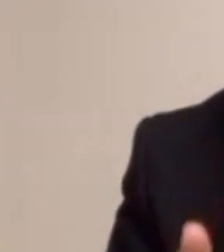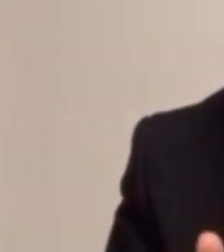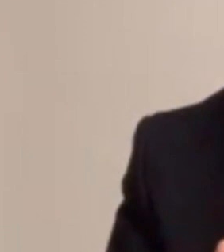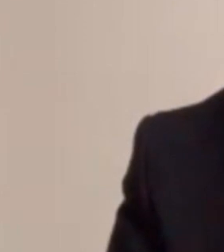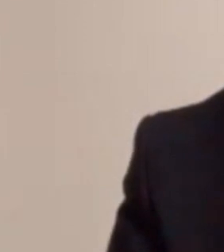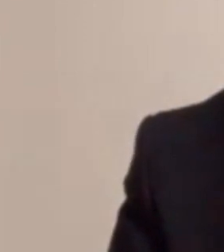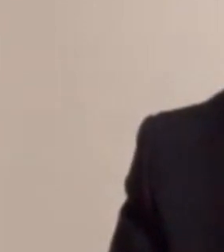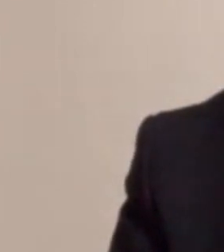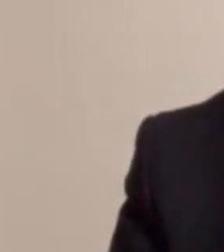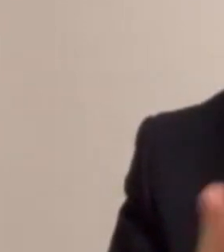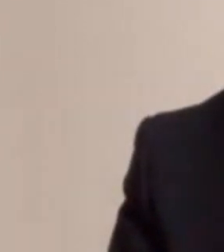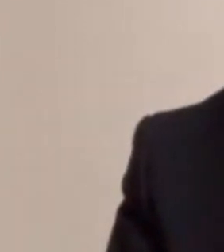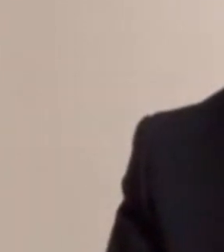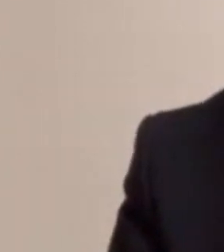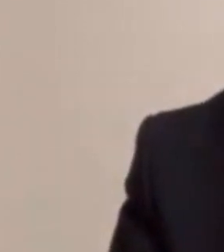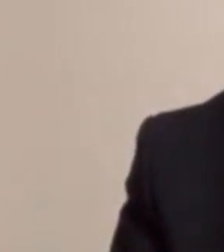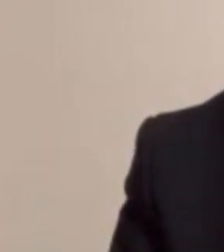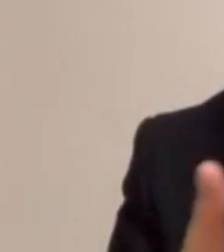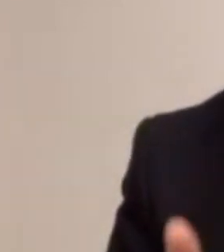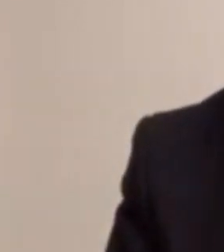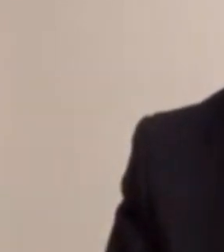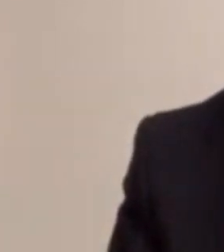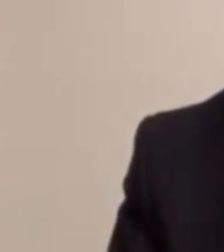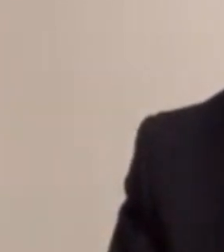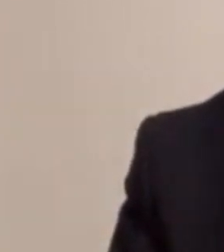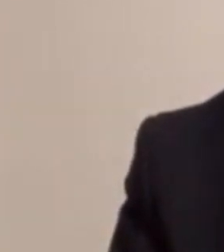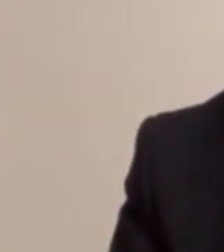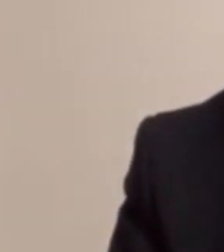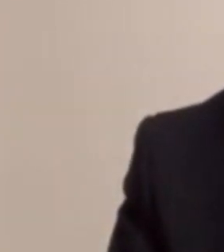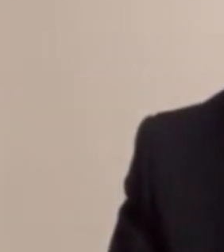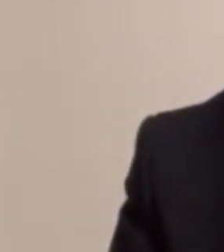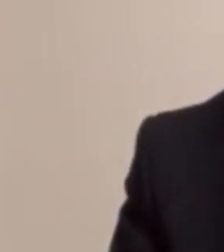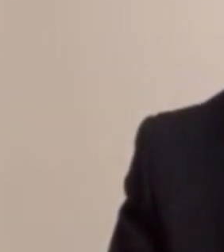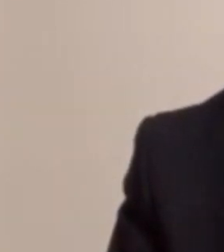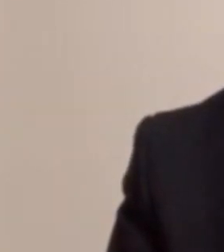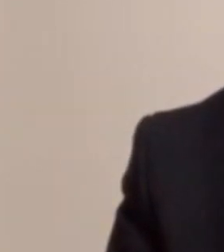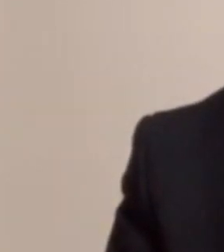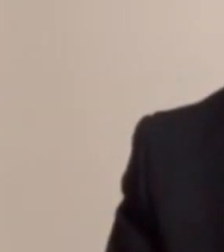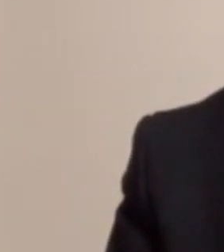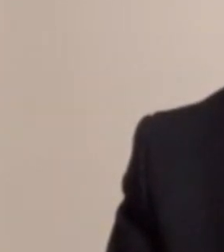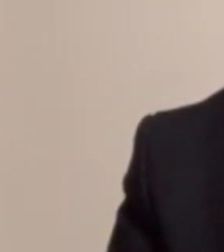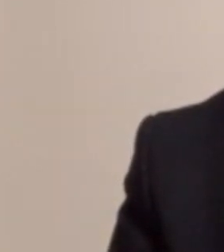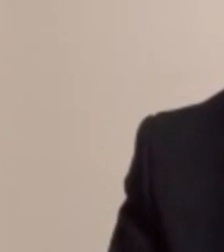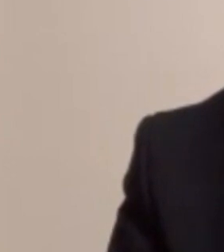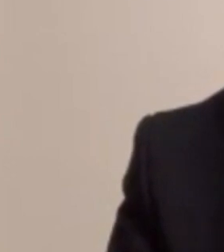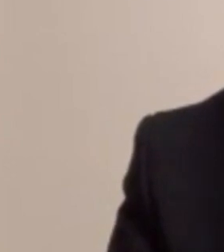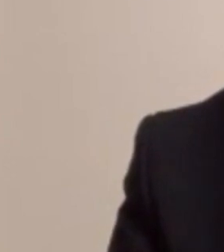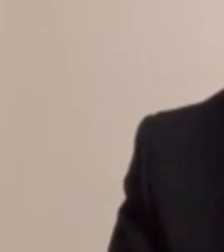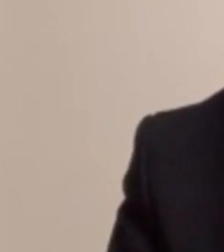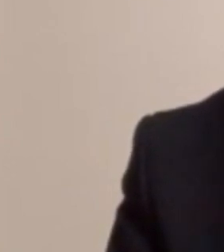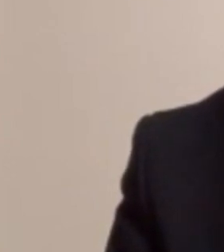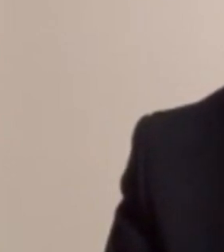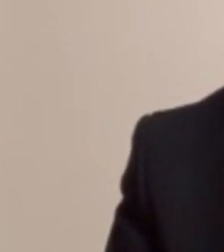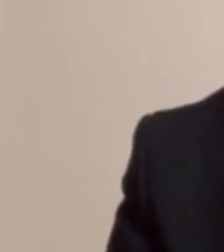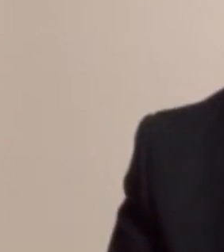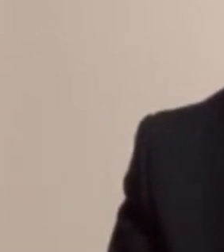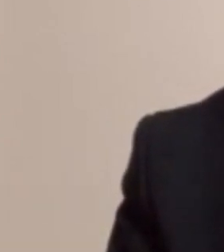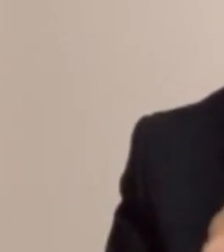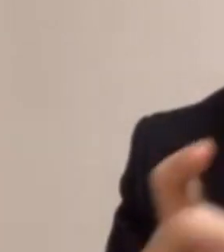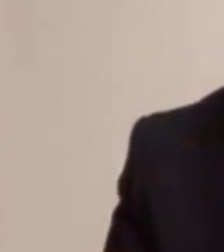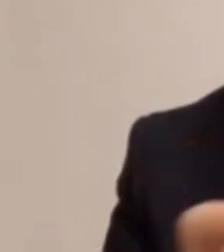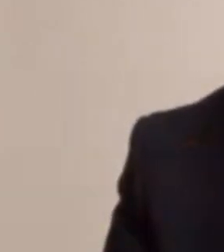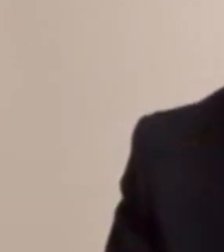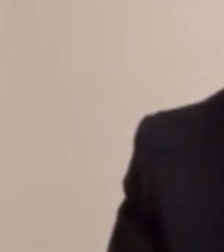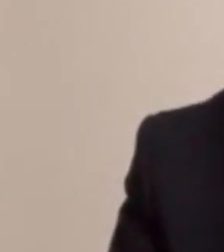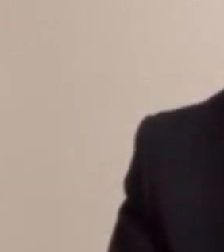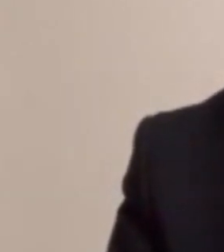صوت المحبة وصوت الإنسانية وصوت الحق، أن تكونون دائما بهذا الشكل